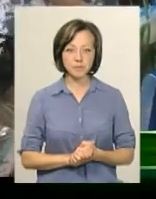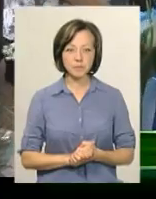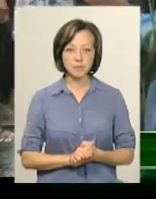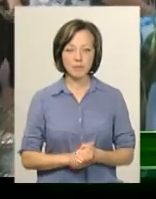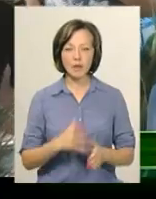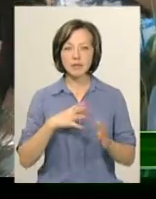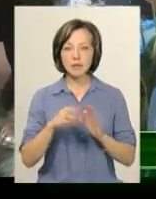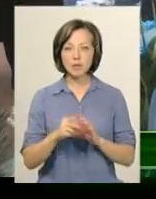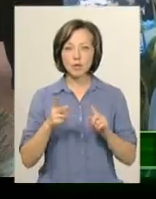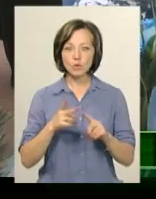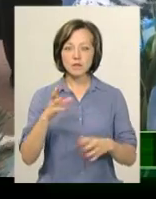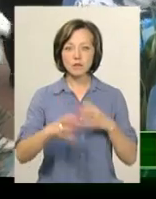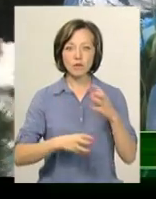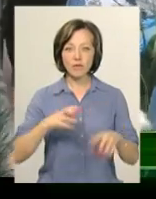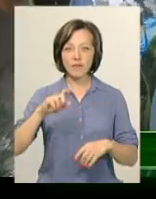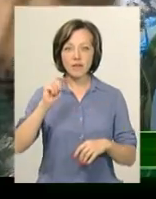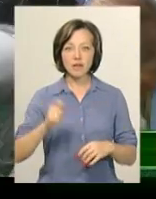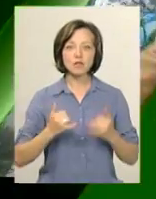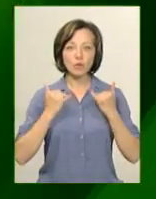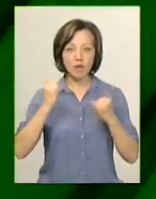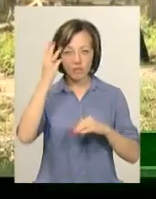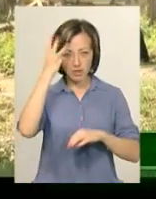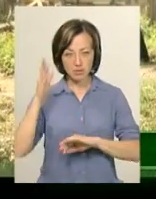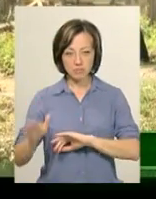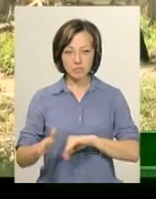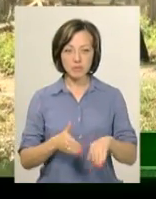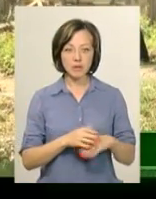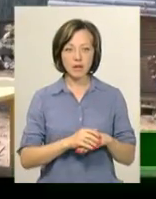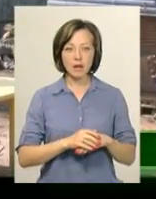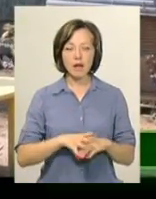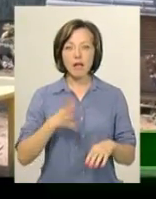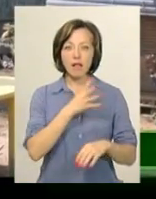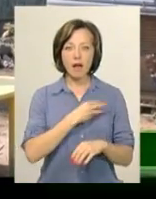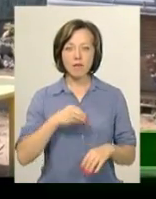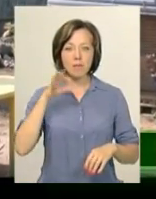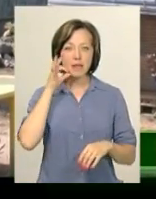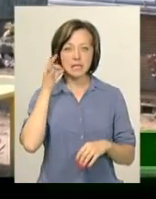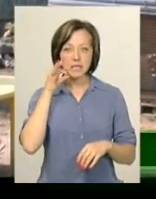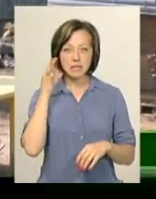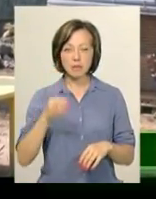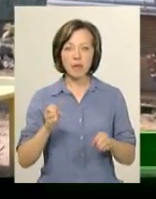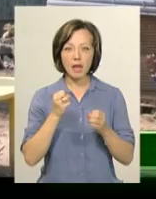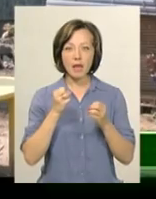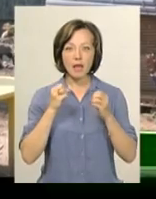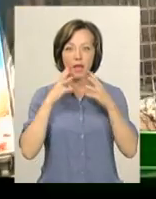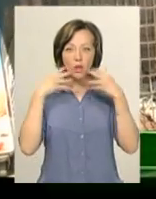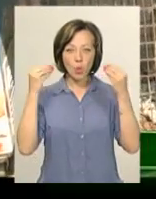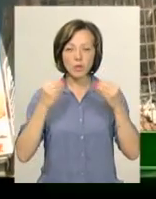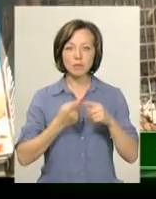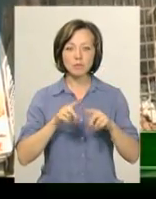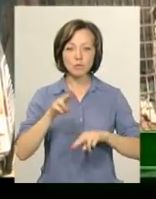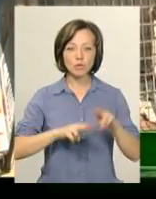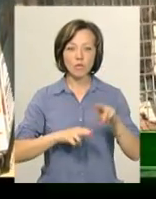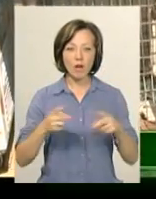Загиблих у Другій світовій війні вшанували в обласному центрі. Левам, лисицям і єнотам збудували нові вольєри у Хмельницькому зоокутку